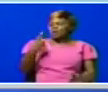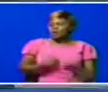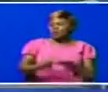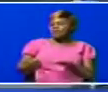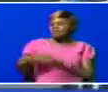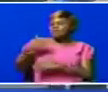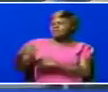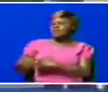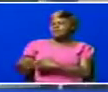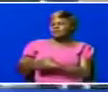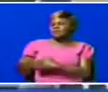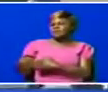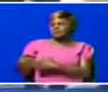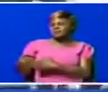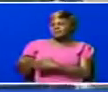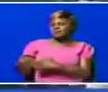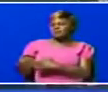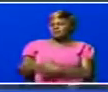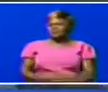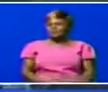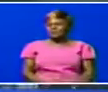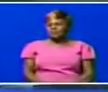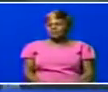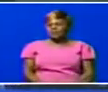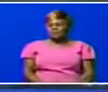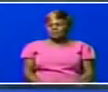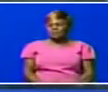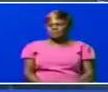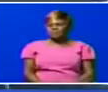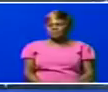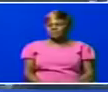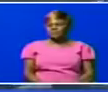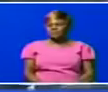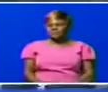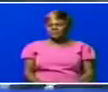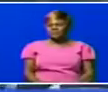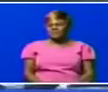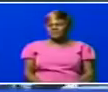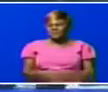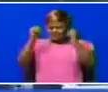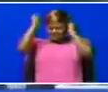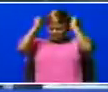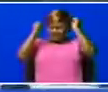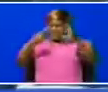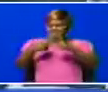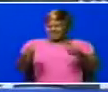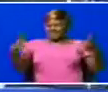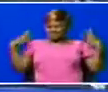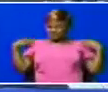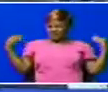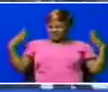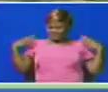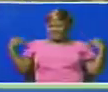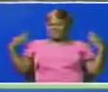ijayo. Mheshimiwa rais mteule wa Jamhuri ya Kenya, hapa katika uwanja wa Kasarani. Wanajeshi wameanza matayarisho ya siku